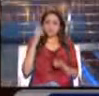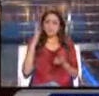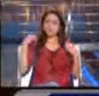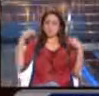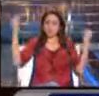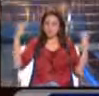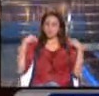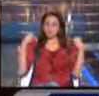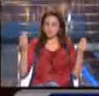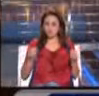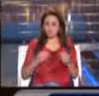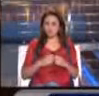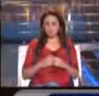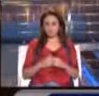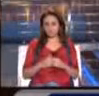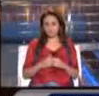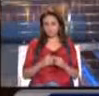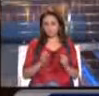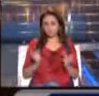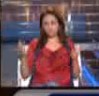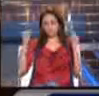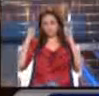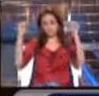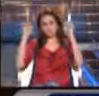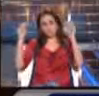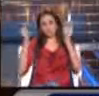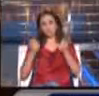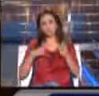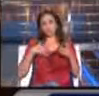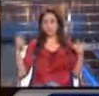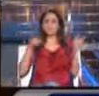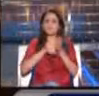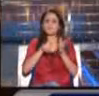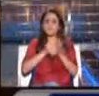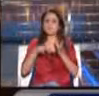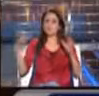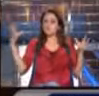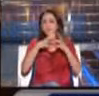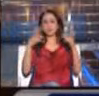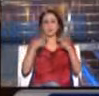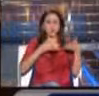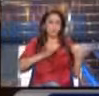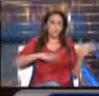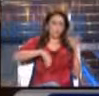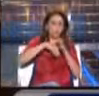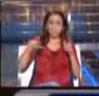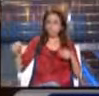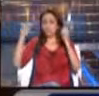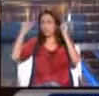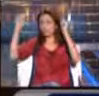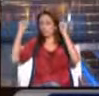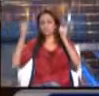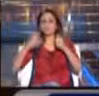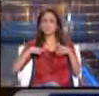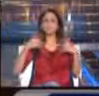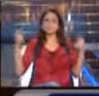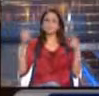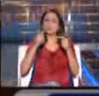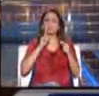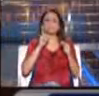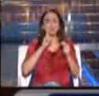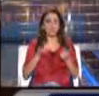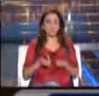او سواء مجموعه الالتر، احنا مش عايزين فتنه ما بينهم، لان ده صحيح. الجمهور بيشجع اللعيبه. طب